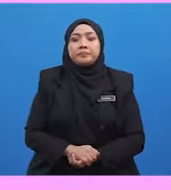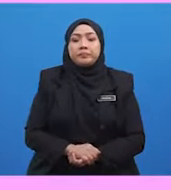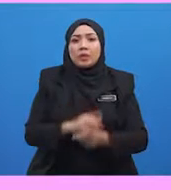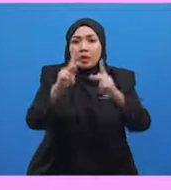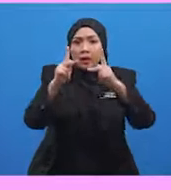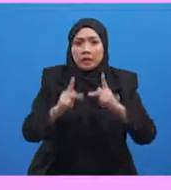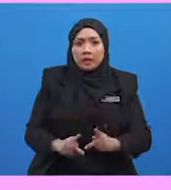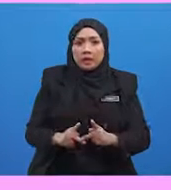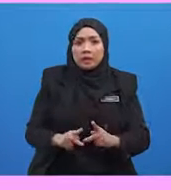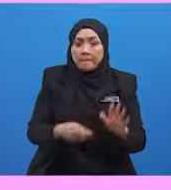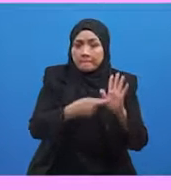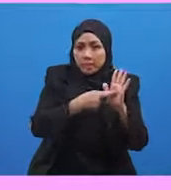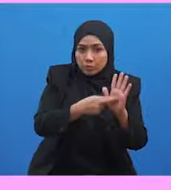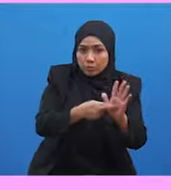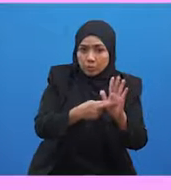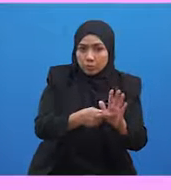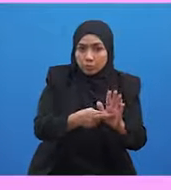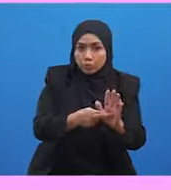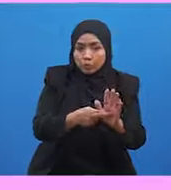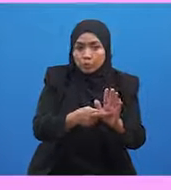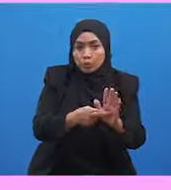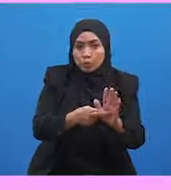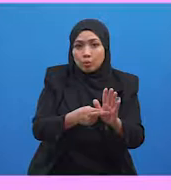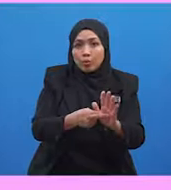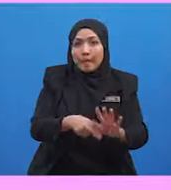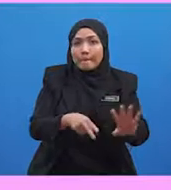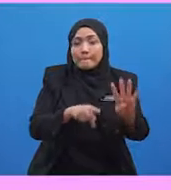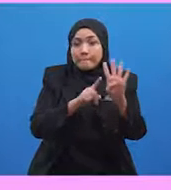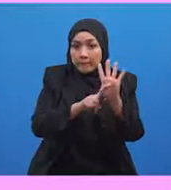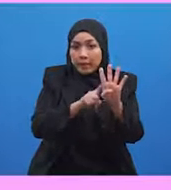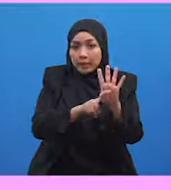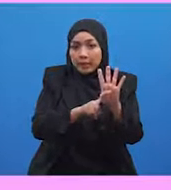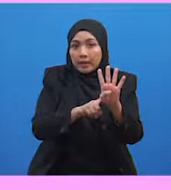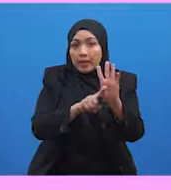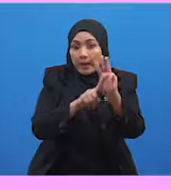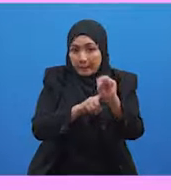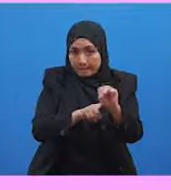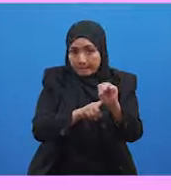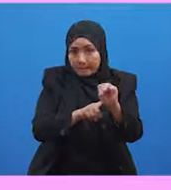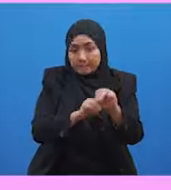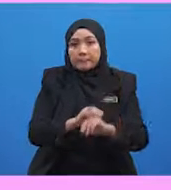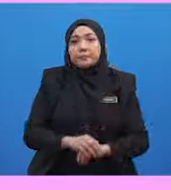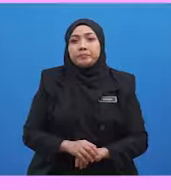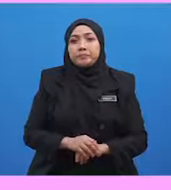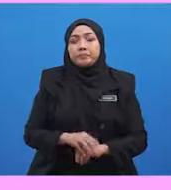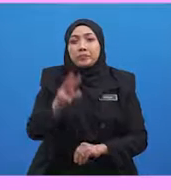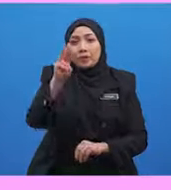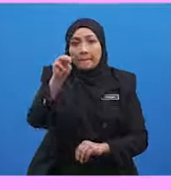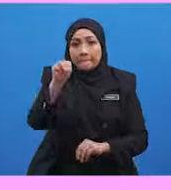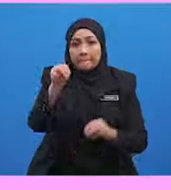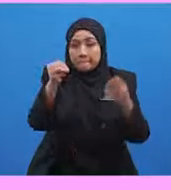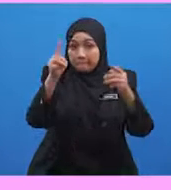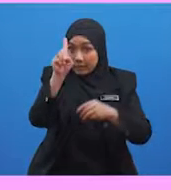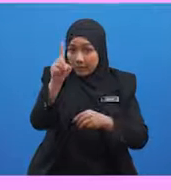sebab utama masalah, iaitu 4M. Man ialah manusia. Machine